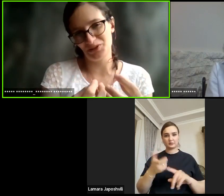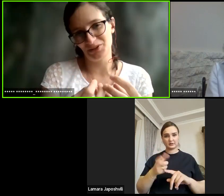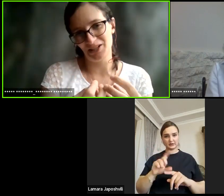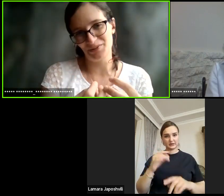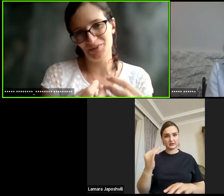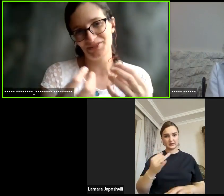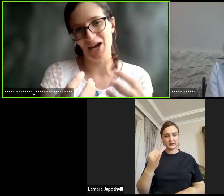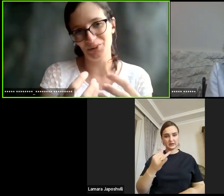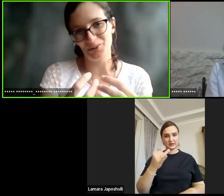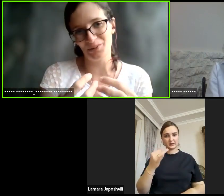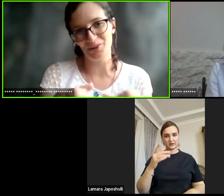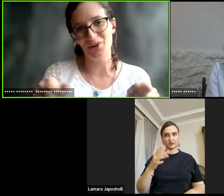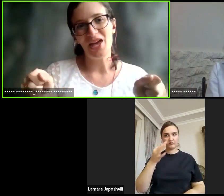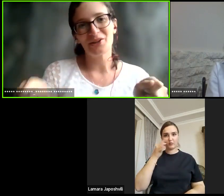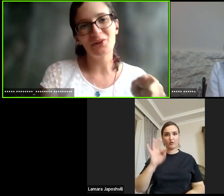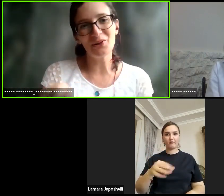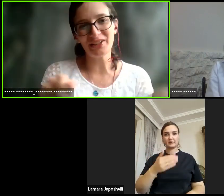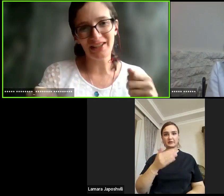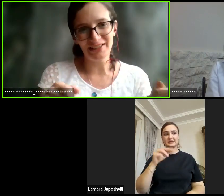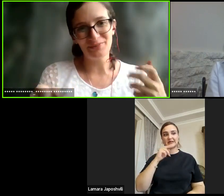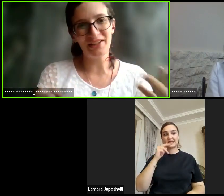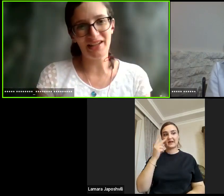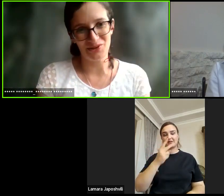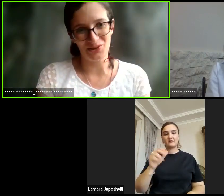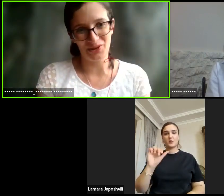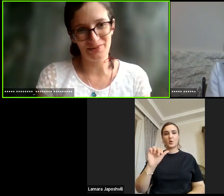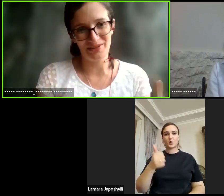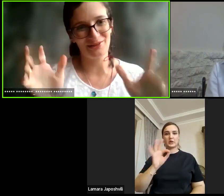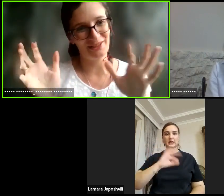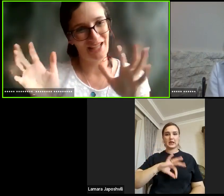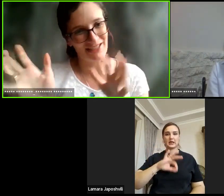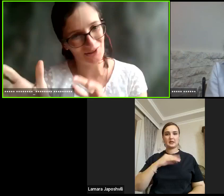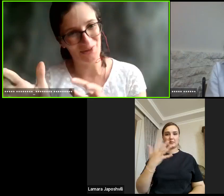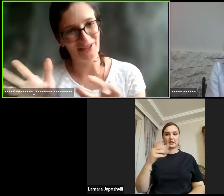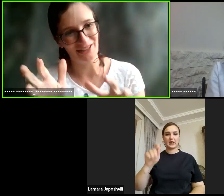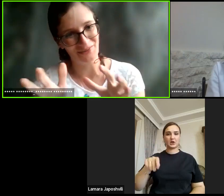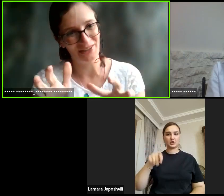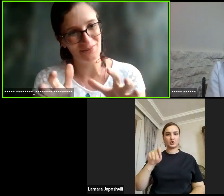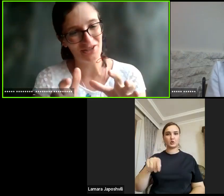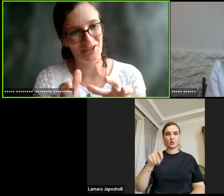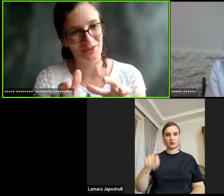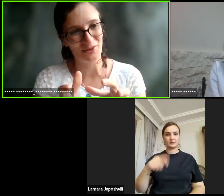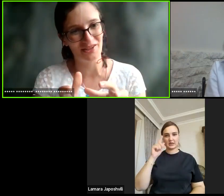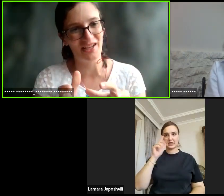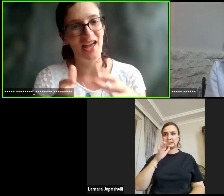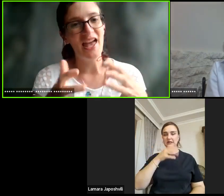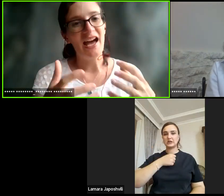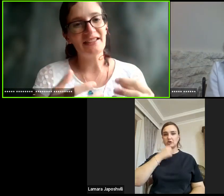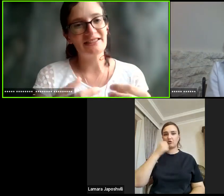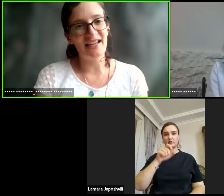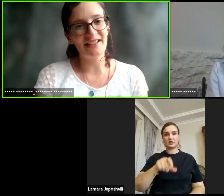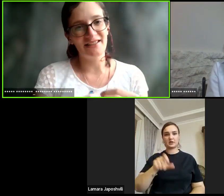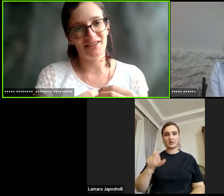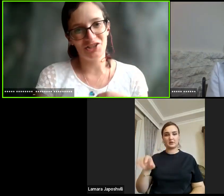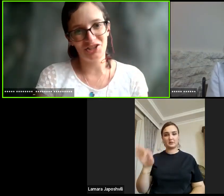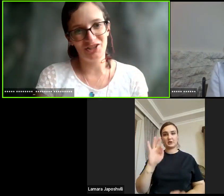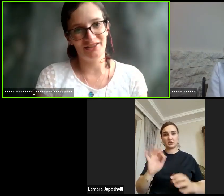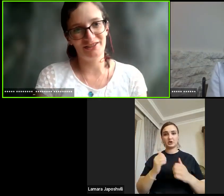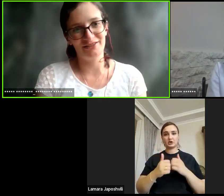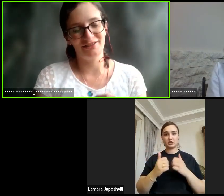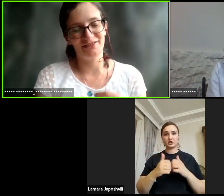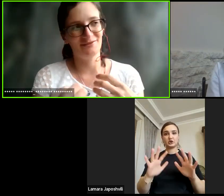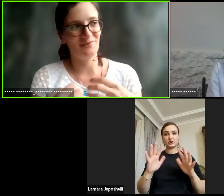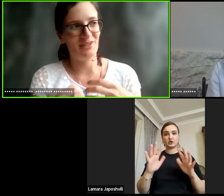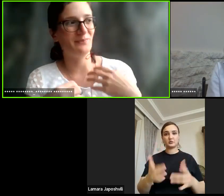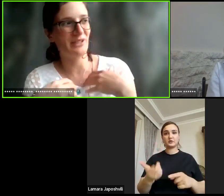განსაკუთრებით პროფესიონალებისთვის დაკვირვება, რომ როგორ იყენებენ ხელჯოხებს, ეს თქვა ასაკოვანი ადამიანები ხშირ შემთხვევაში და აი ძალიან